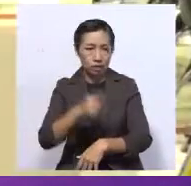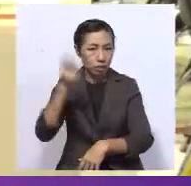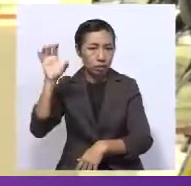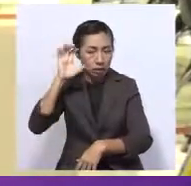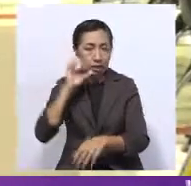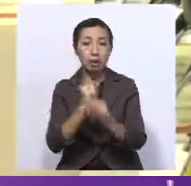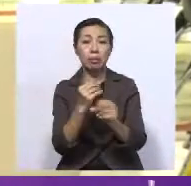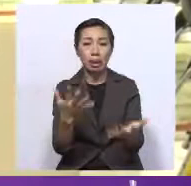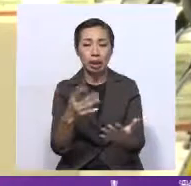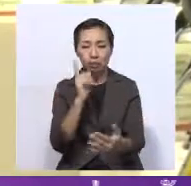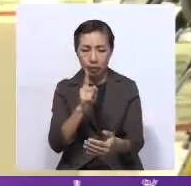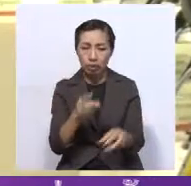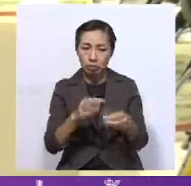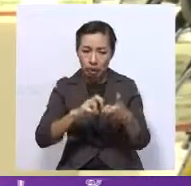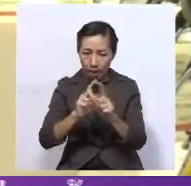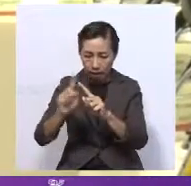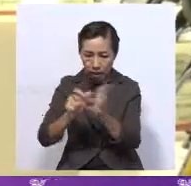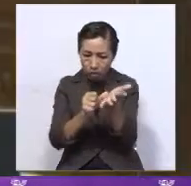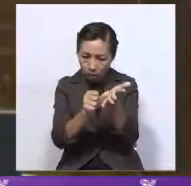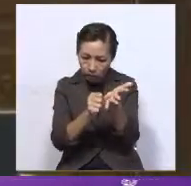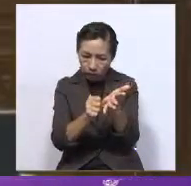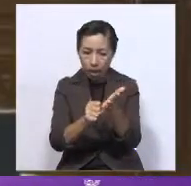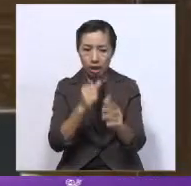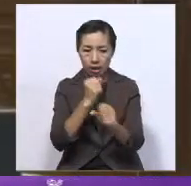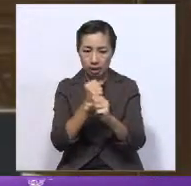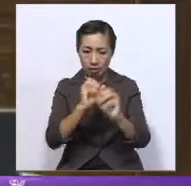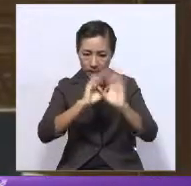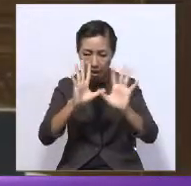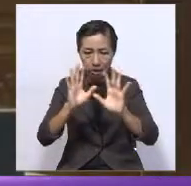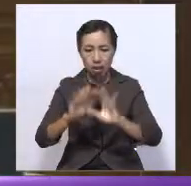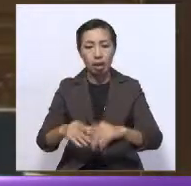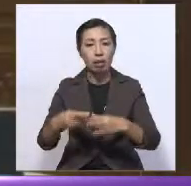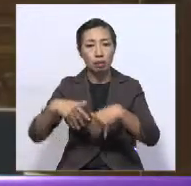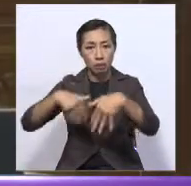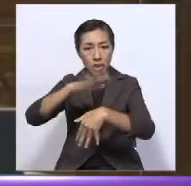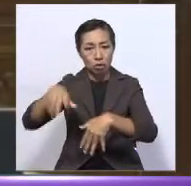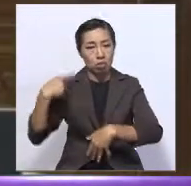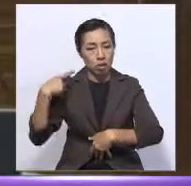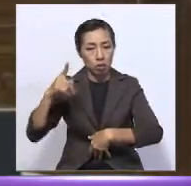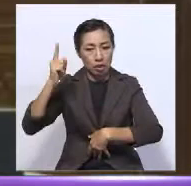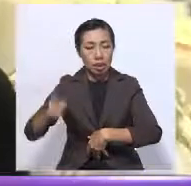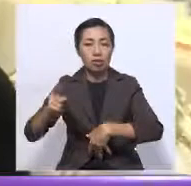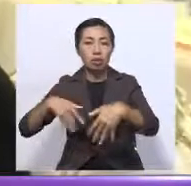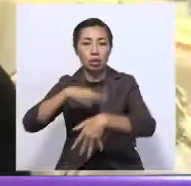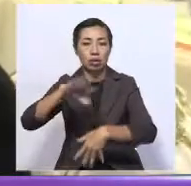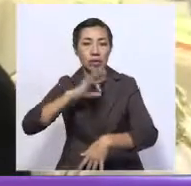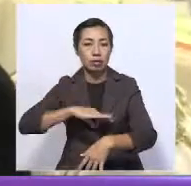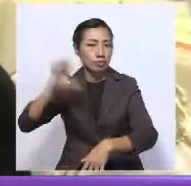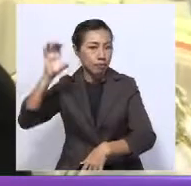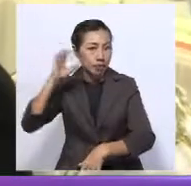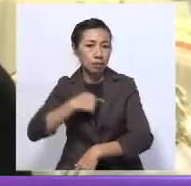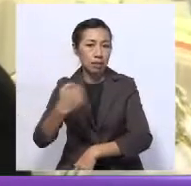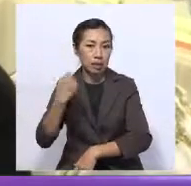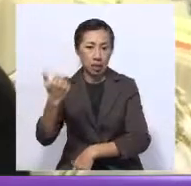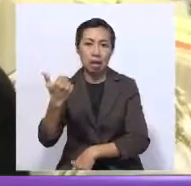าศึกษาแนวทางแก้ไขให้เกิดความชัดเจนและประชาชนได้ใช้ประโยชน์จนเกิดความเชื่อมั่นไว้วางใจเพราะยังมี